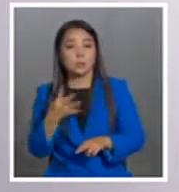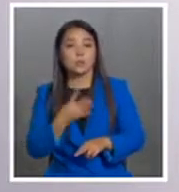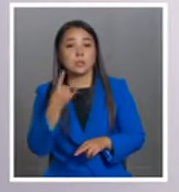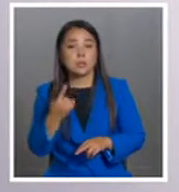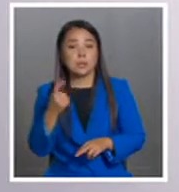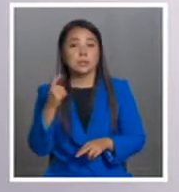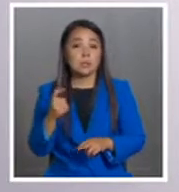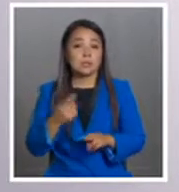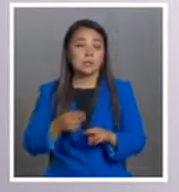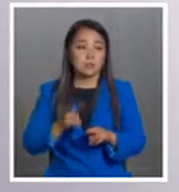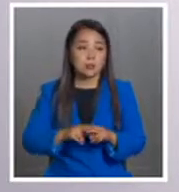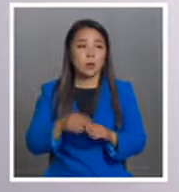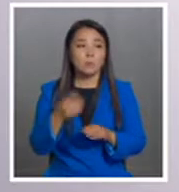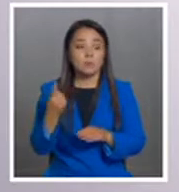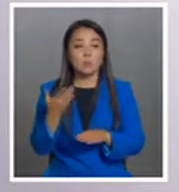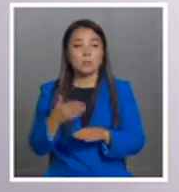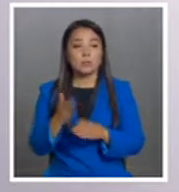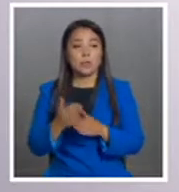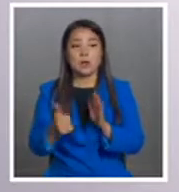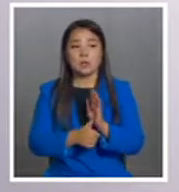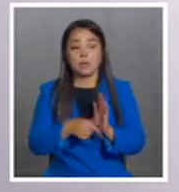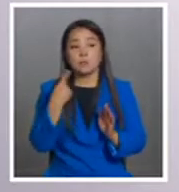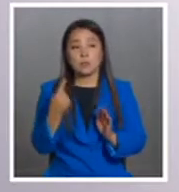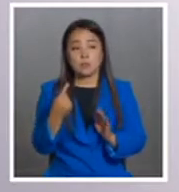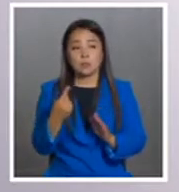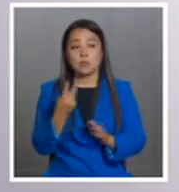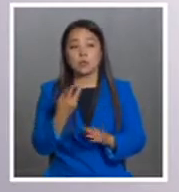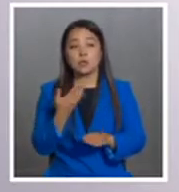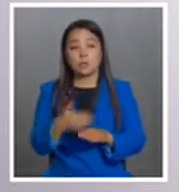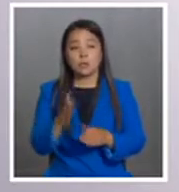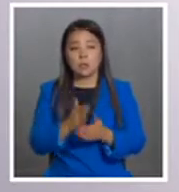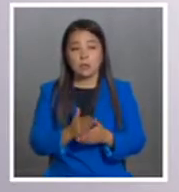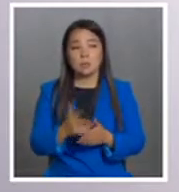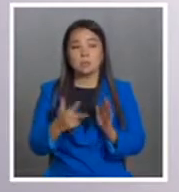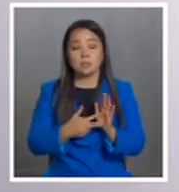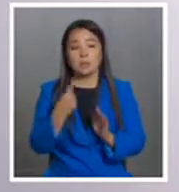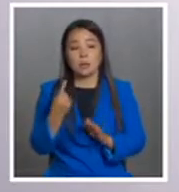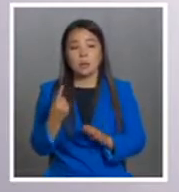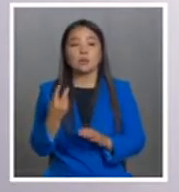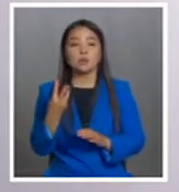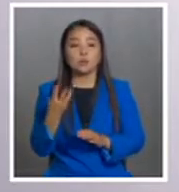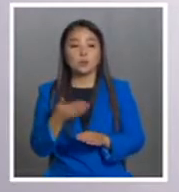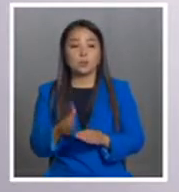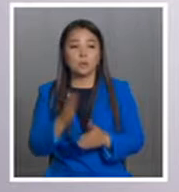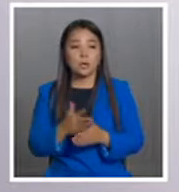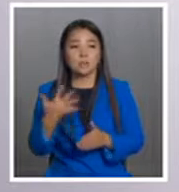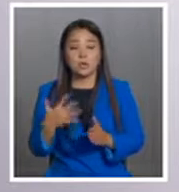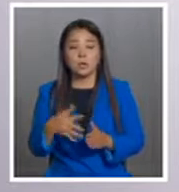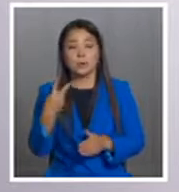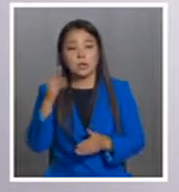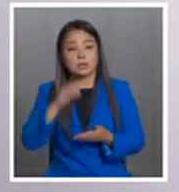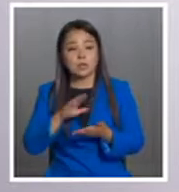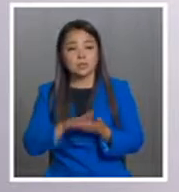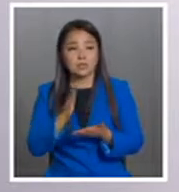x-ті бірінші бөлікте болатын болсақ, 6-дан 1 ол екінші бөлік, ал 8-ден 1 ол үшінші бөлік. Сонда бізде 52 саны осы